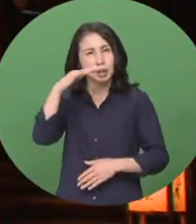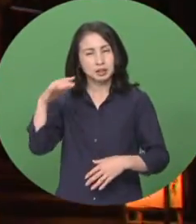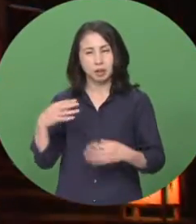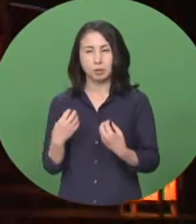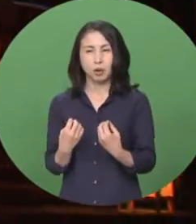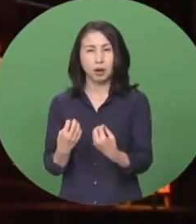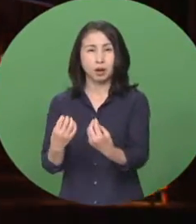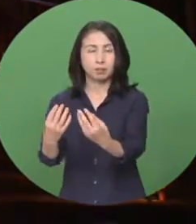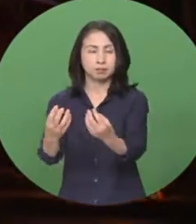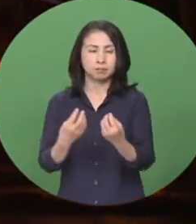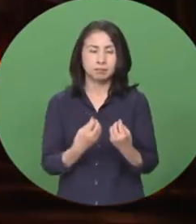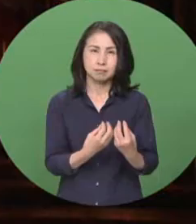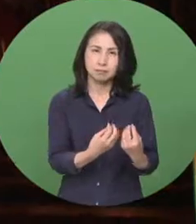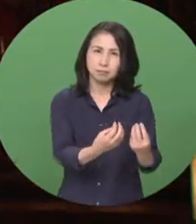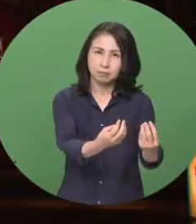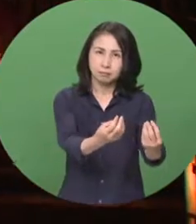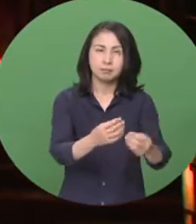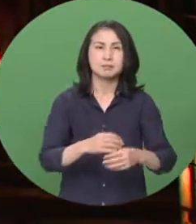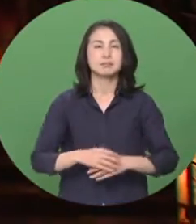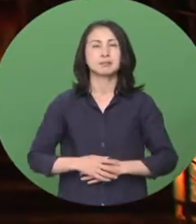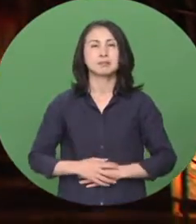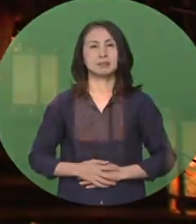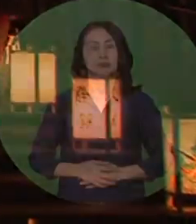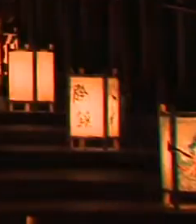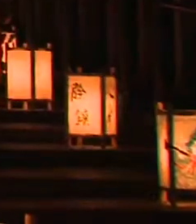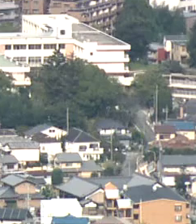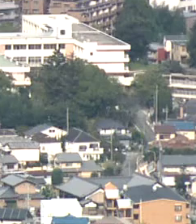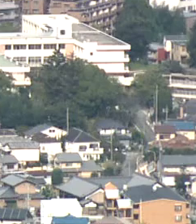当に幻想的な世界でした。